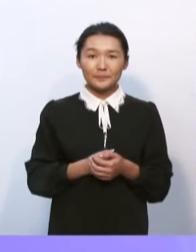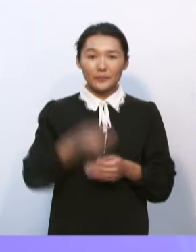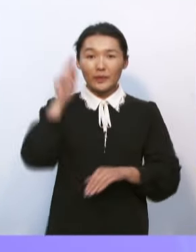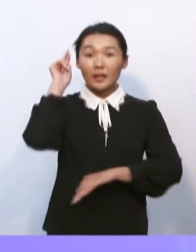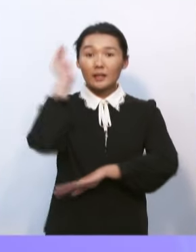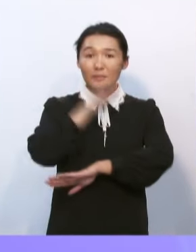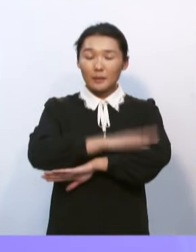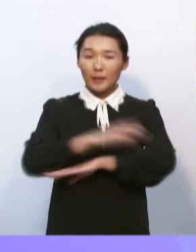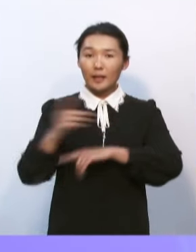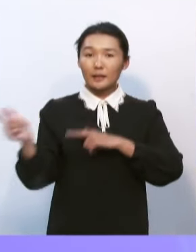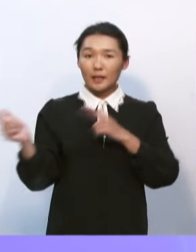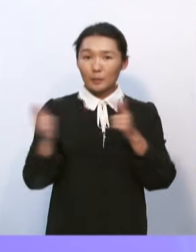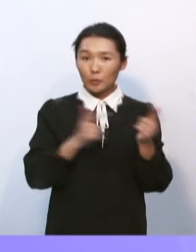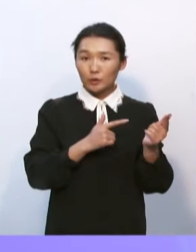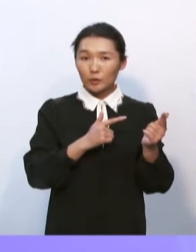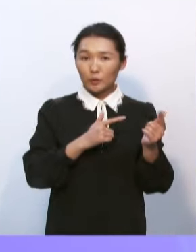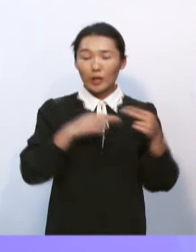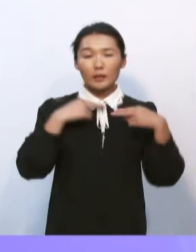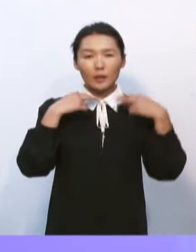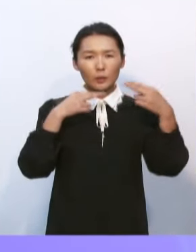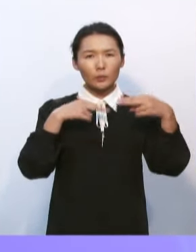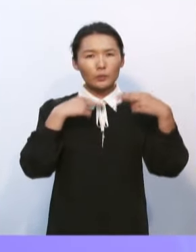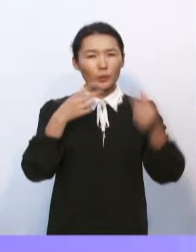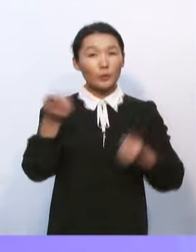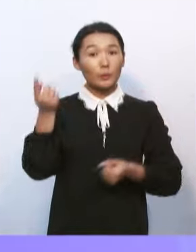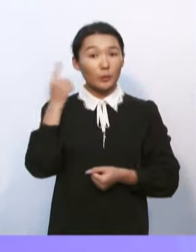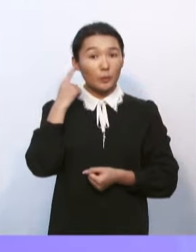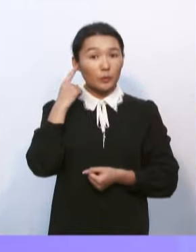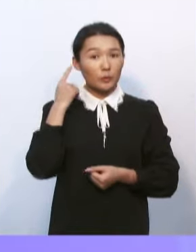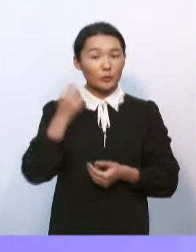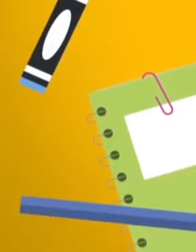Сабакка даяр болсоңор, анда кунт коюп угуп отурула.